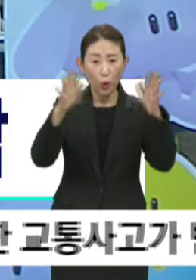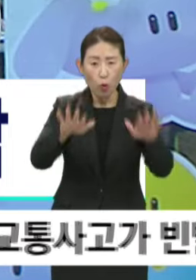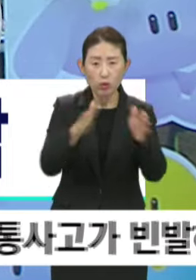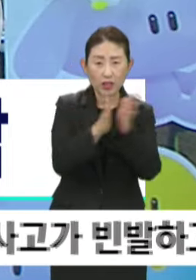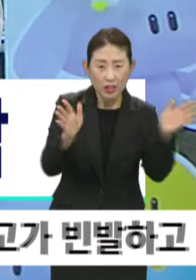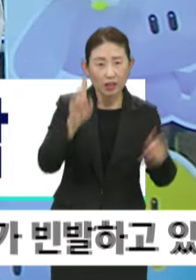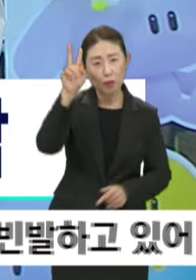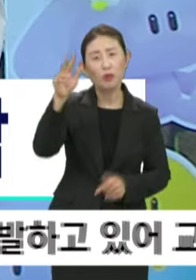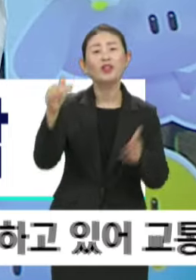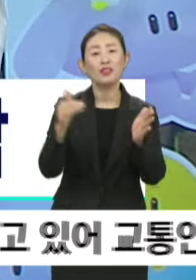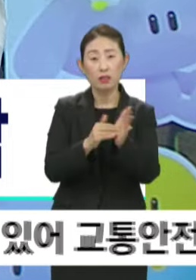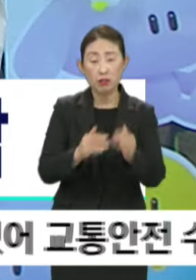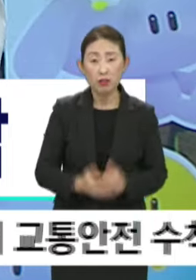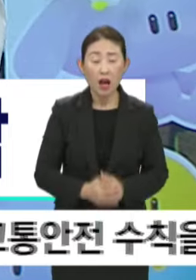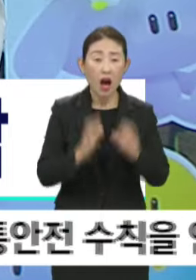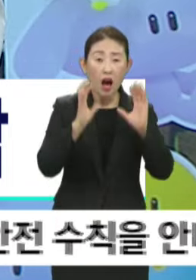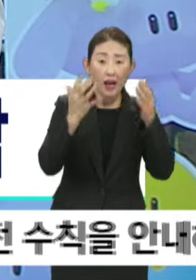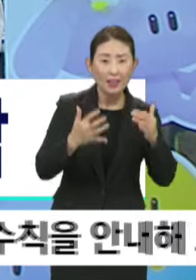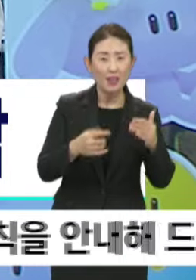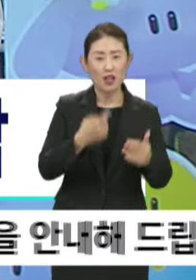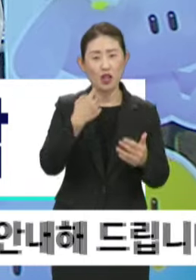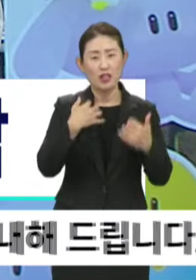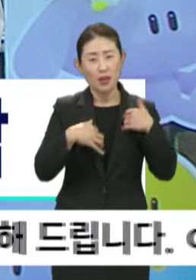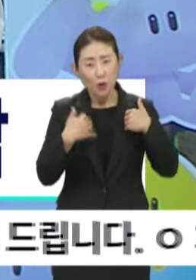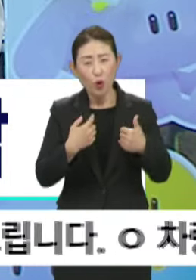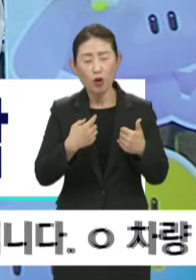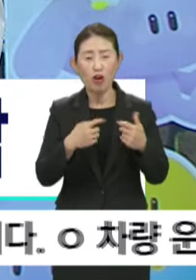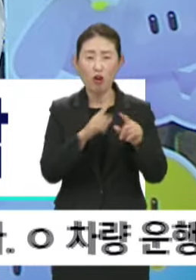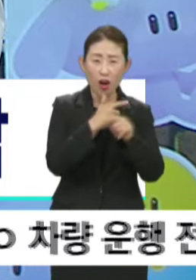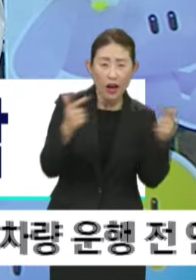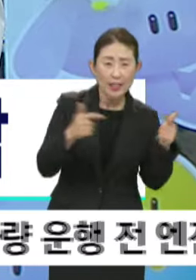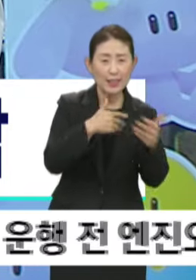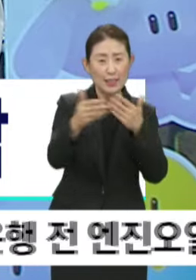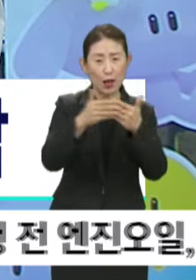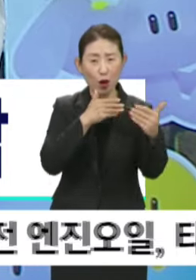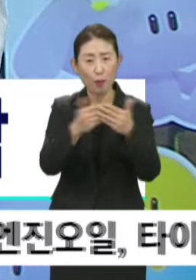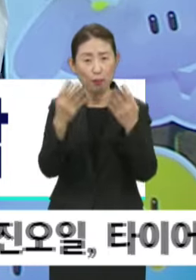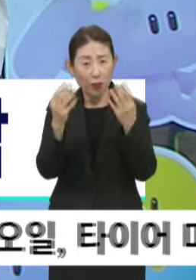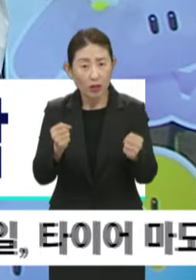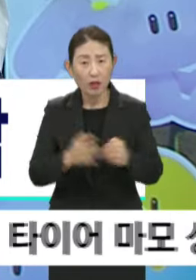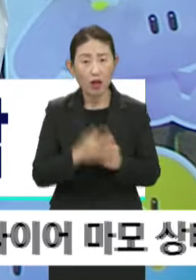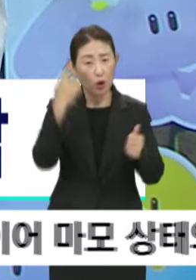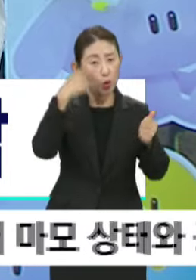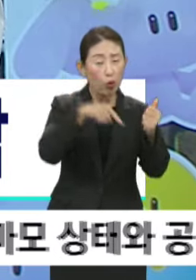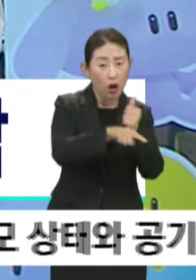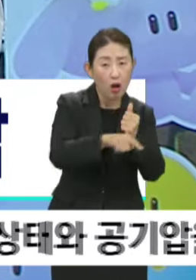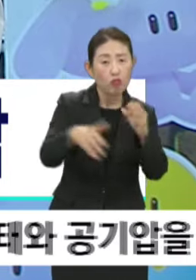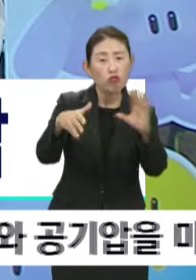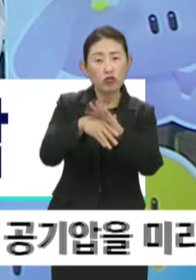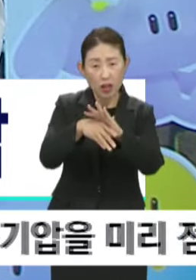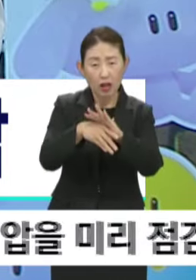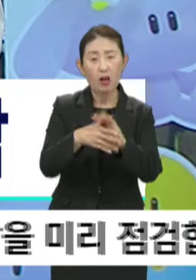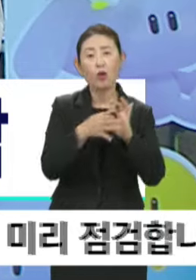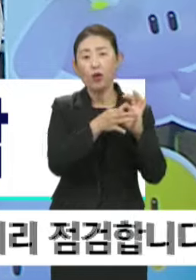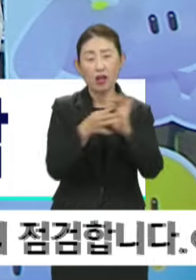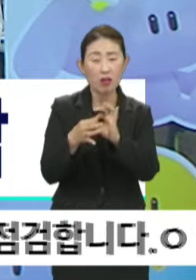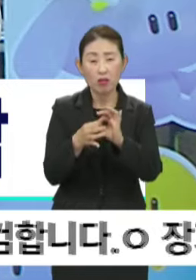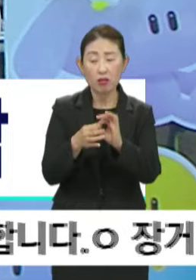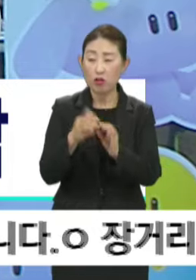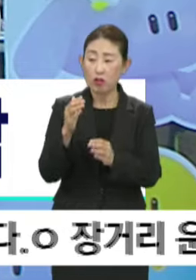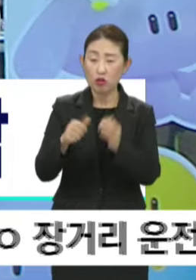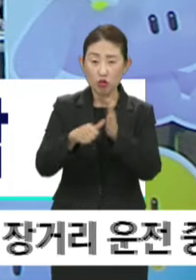올렸습니다. 아이들도 쉽고 재밌게 즐길 수 있는 여러 과학체험장뿐만 아니라 과학과 문화를 주제로 한 여러